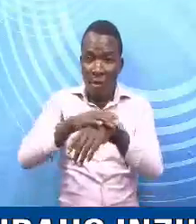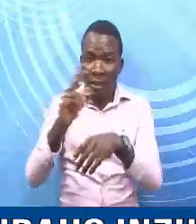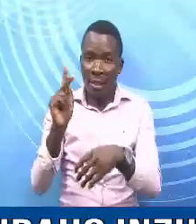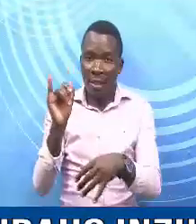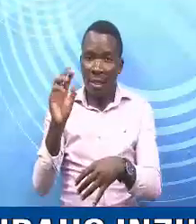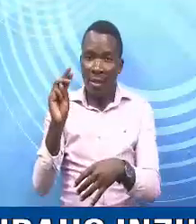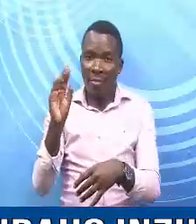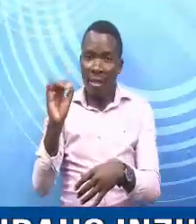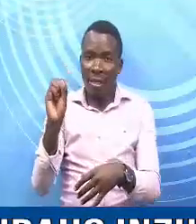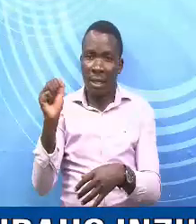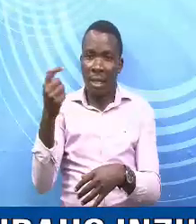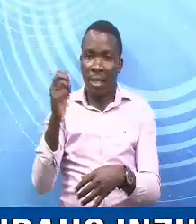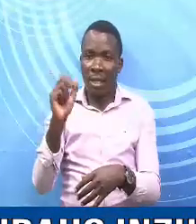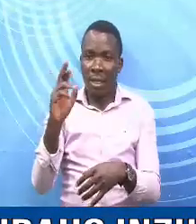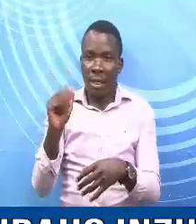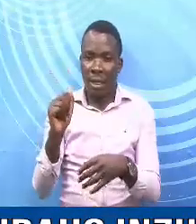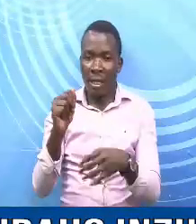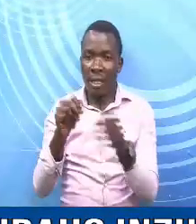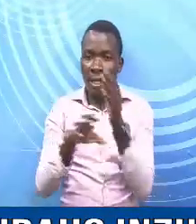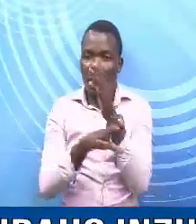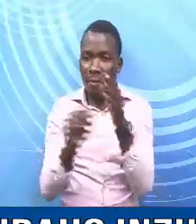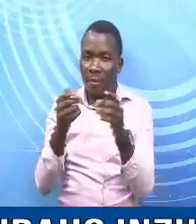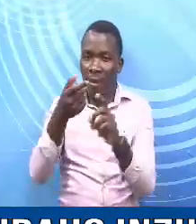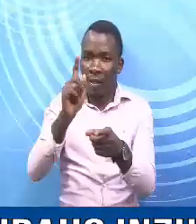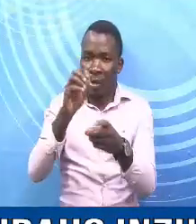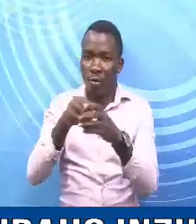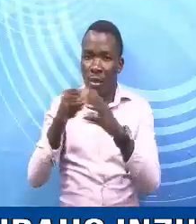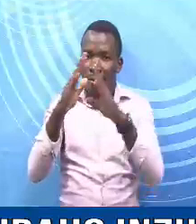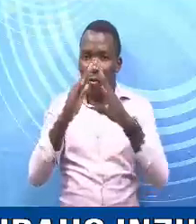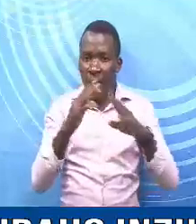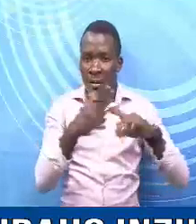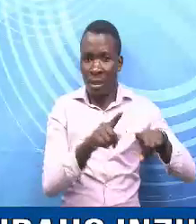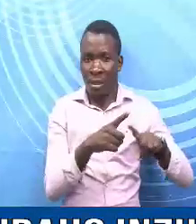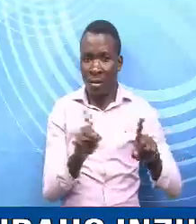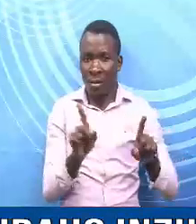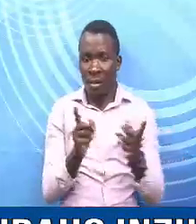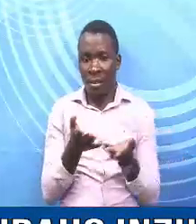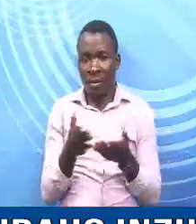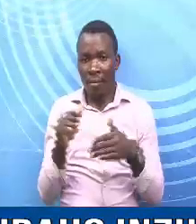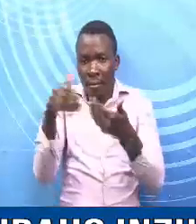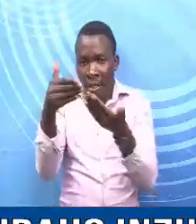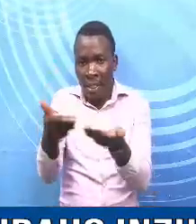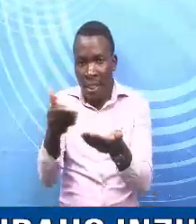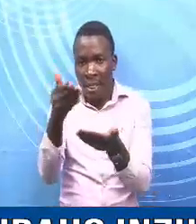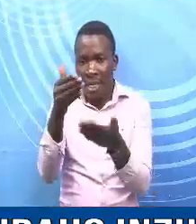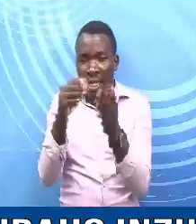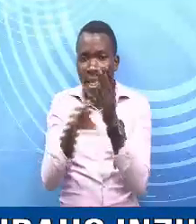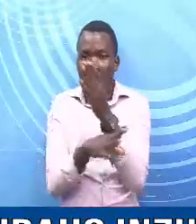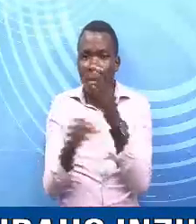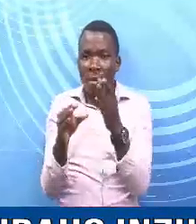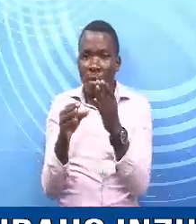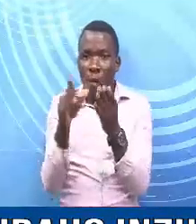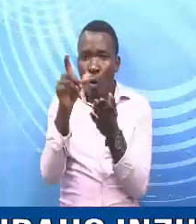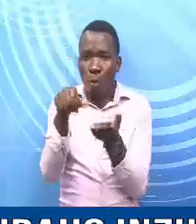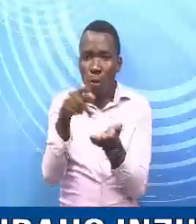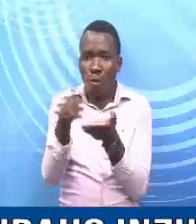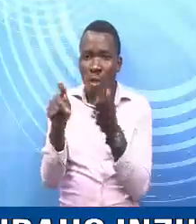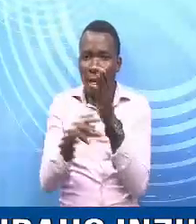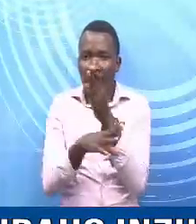hajyanwa ibyibano n'ubundi byavuye mu mazu uwo nguwo ugura ibyo byibano muzi yitwa nde uwo nguwo ugura ibyo byibano